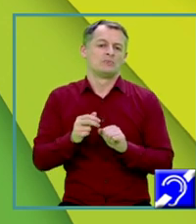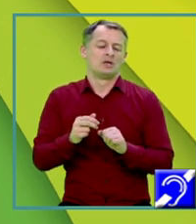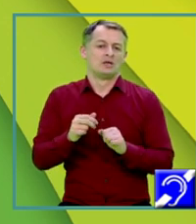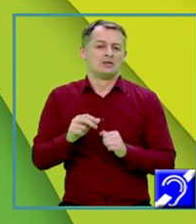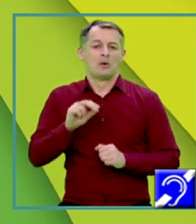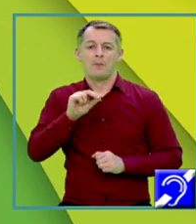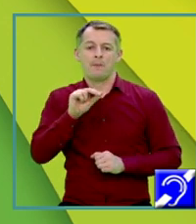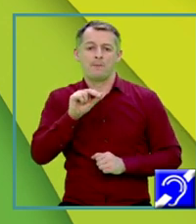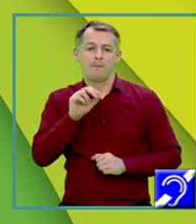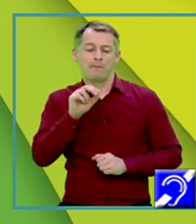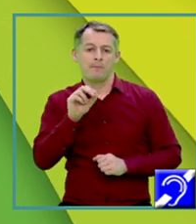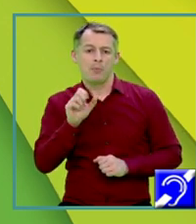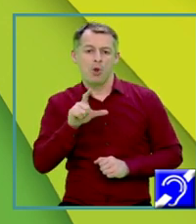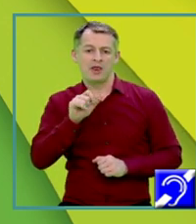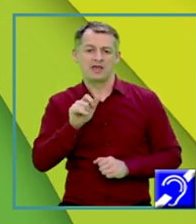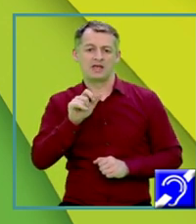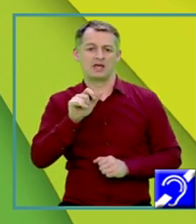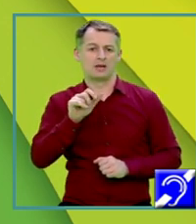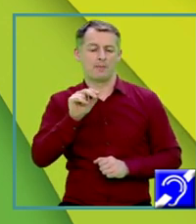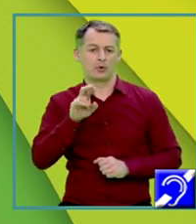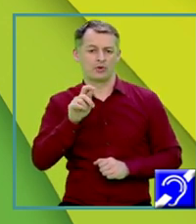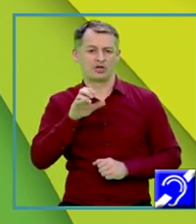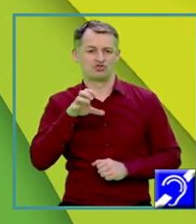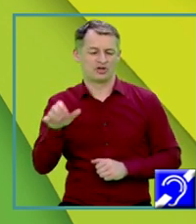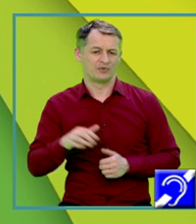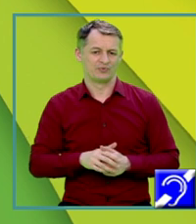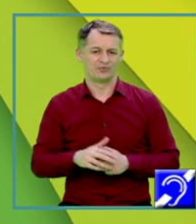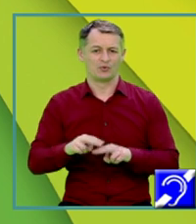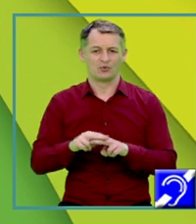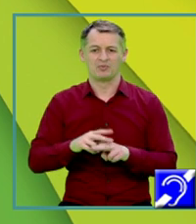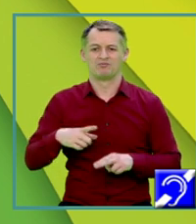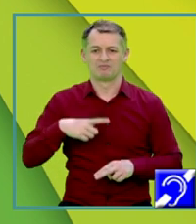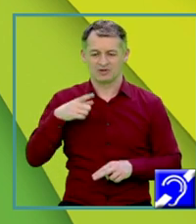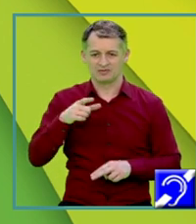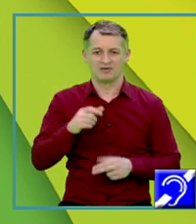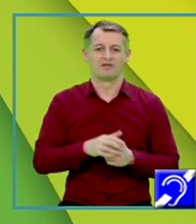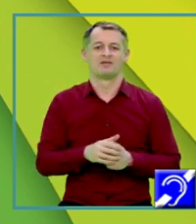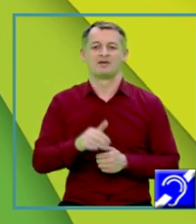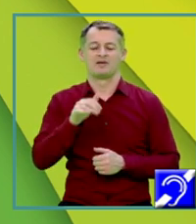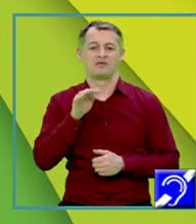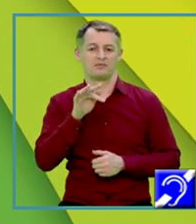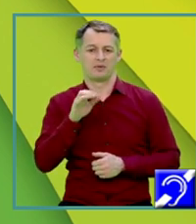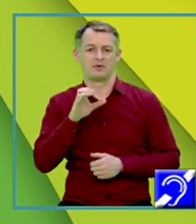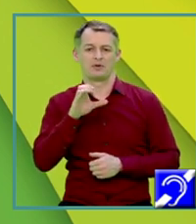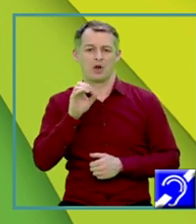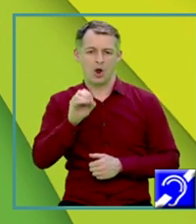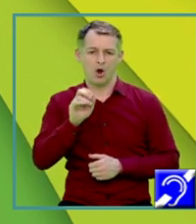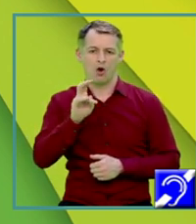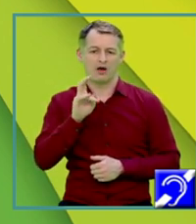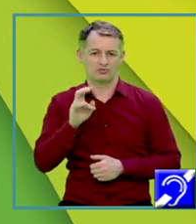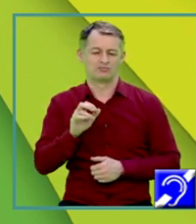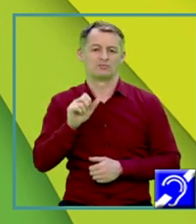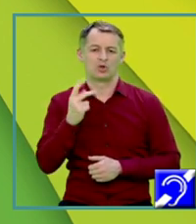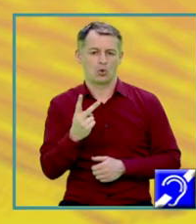hidroxidul de sodiu, sau baze poliprotice, cum este cazul hidroxidului de calciu, hidroxidului de fier 2 și așa